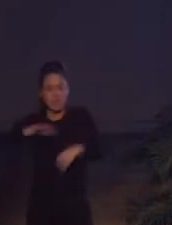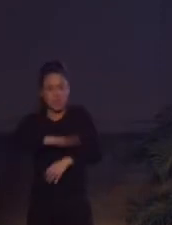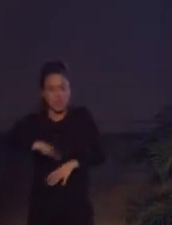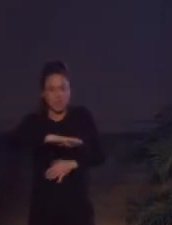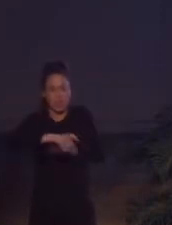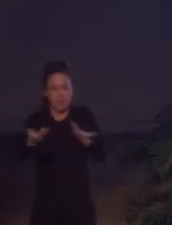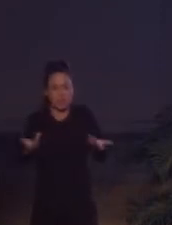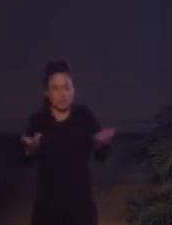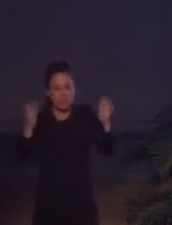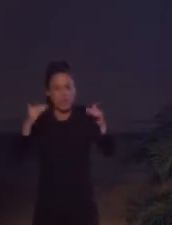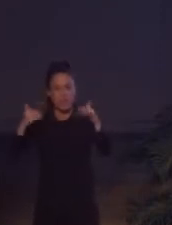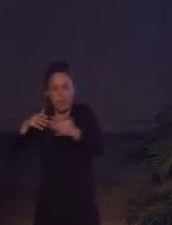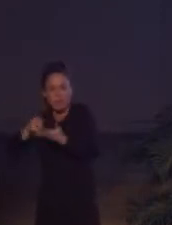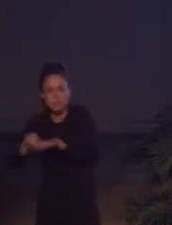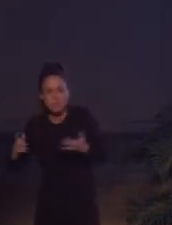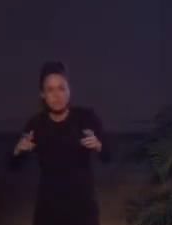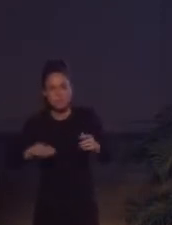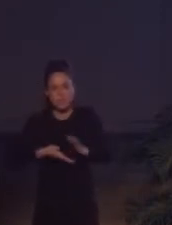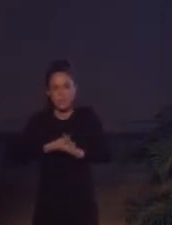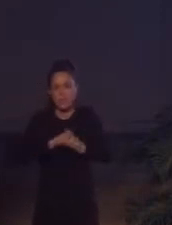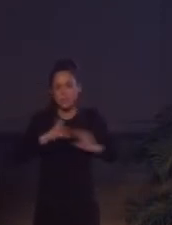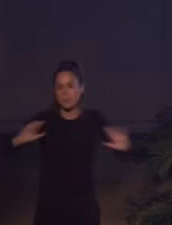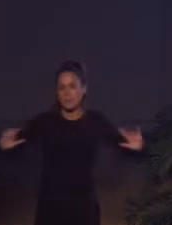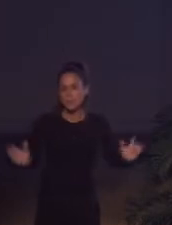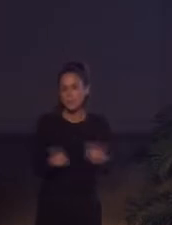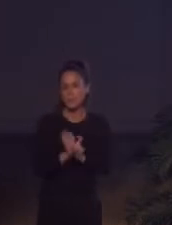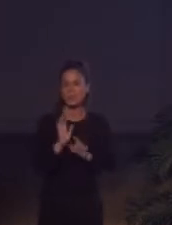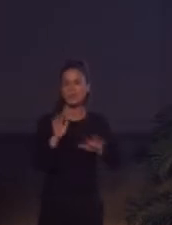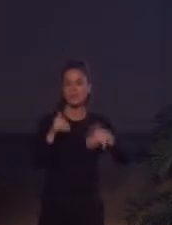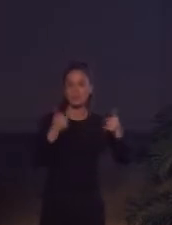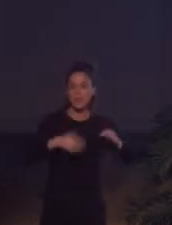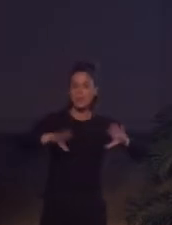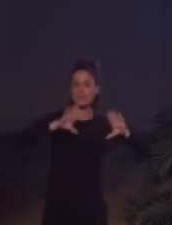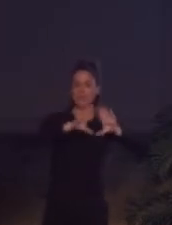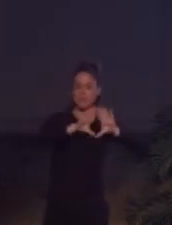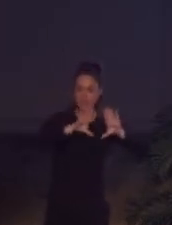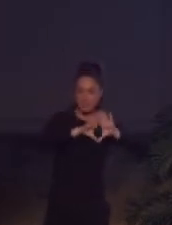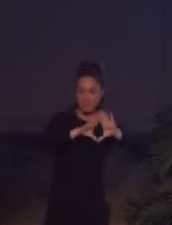antiespezista oinarrian eta ideia hauek jarraituz, feminista izan behar du,